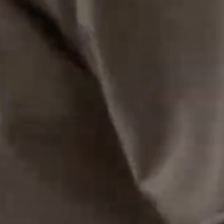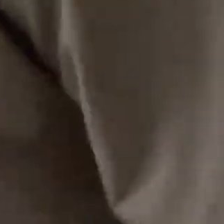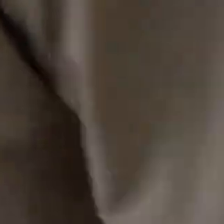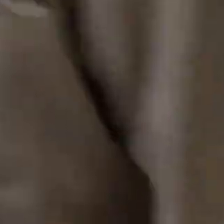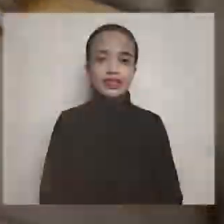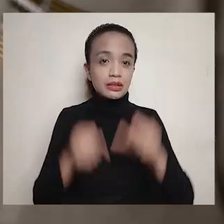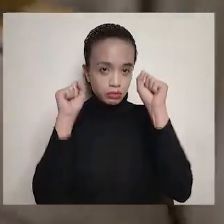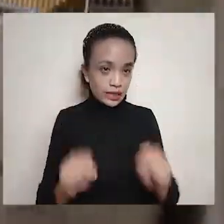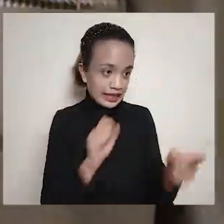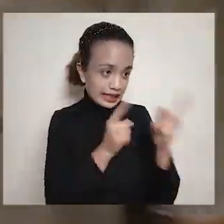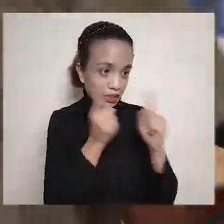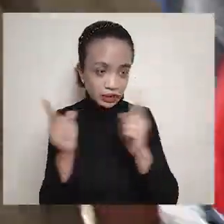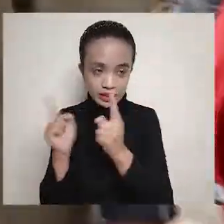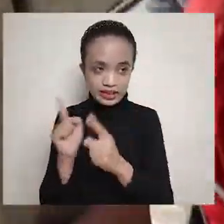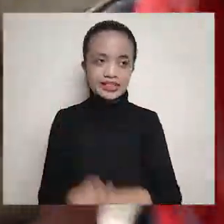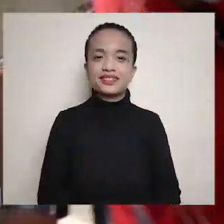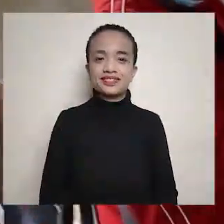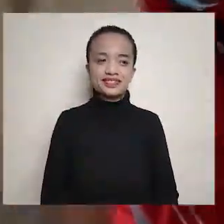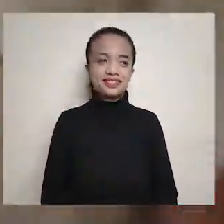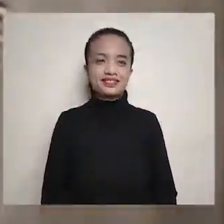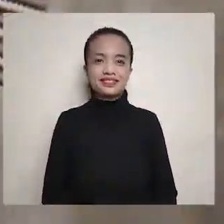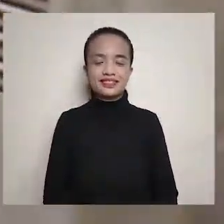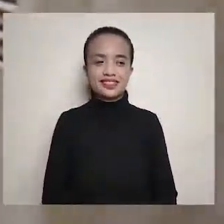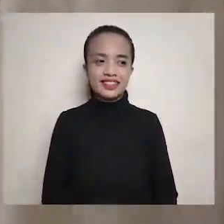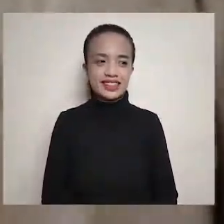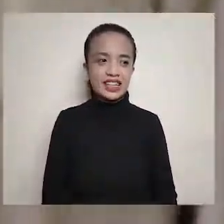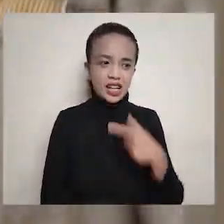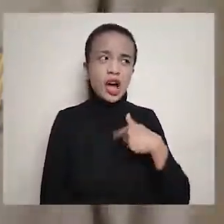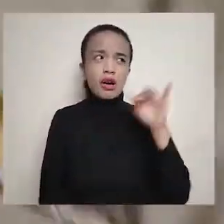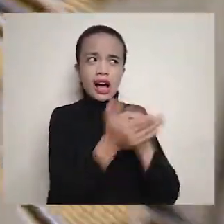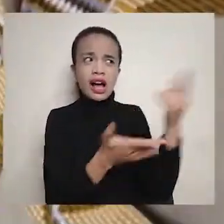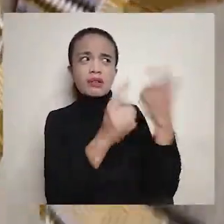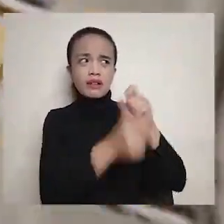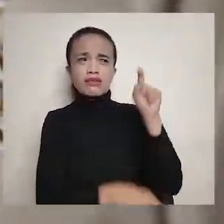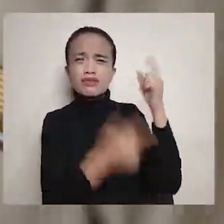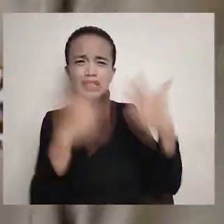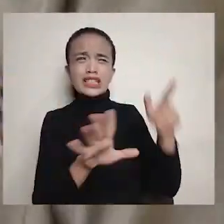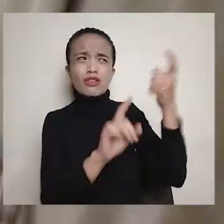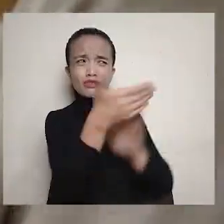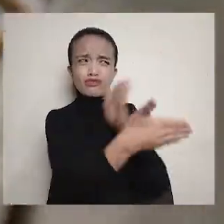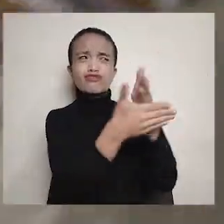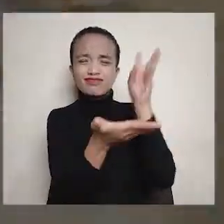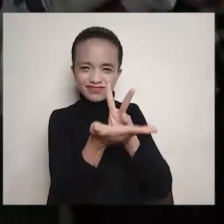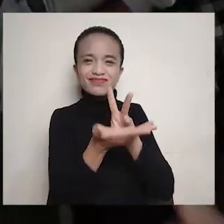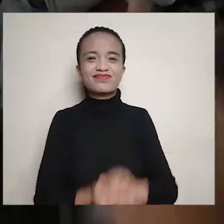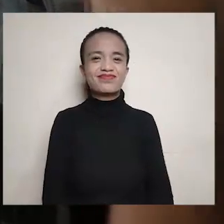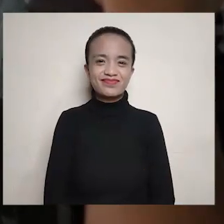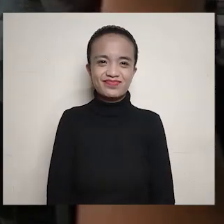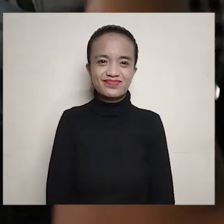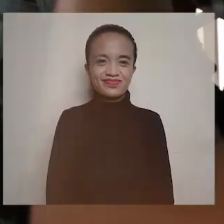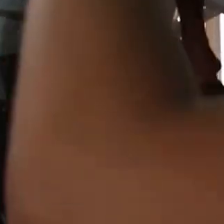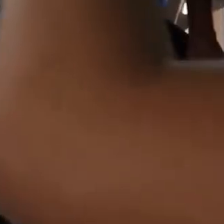Kailan tayo mag-usap-usap? Kalinga, nangamukha. Kalinga ako dun eh. Ha? Galing na ako doon.